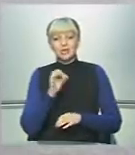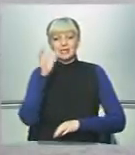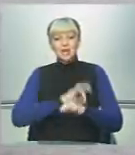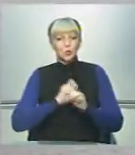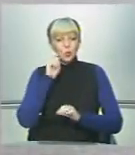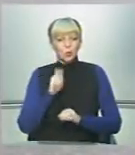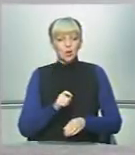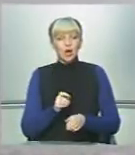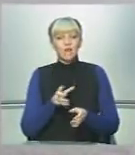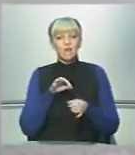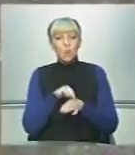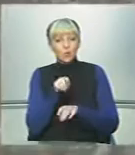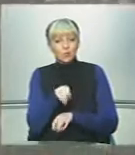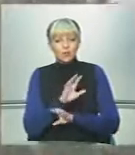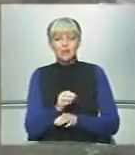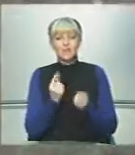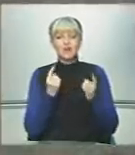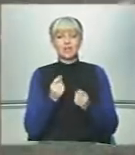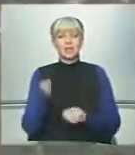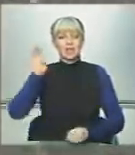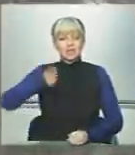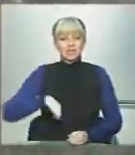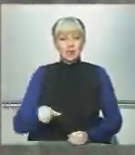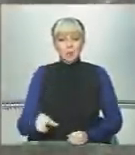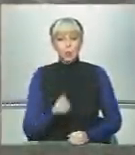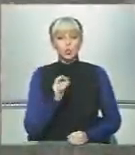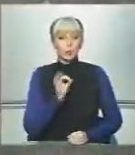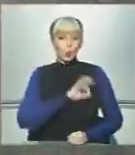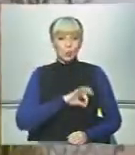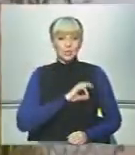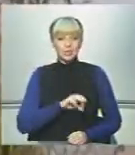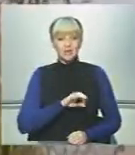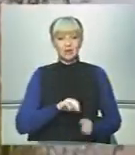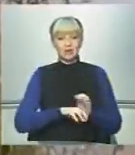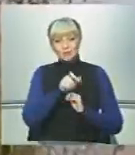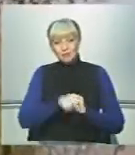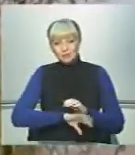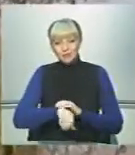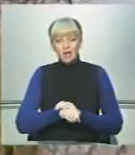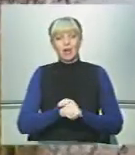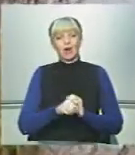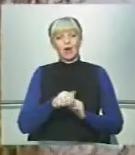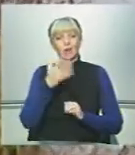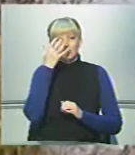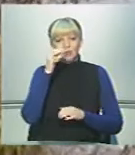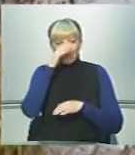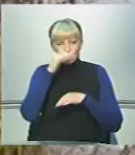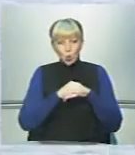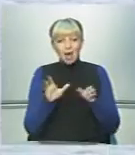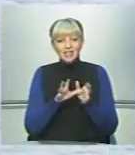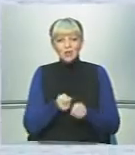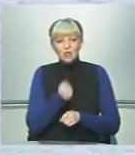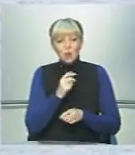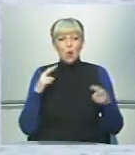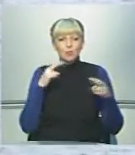України. Водиться вона навіть в невеликих гірських потоках. Чим і користуються браконьєри. Б'ють вночі остами, електровудками,